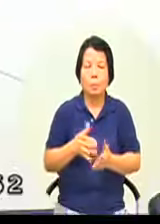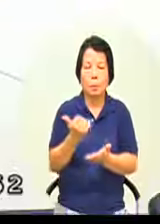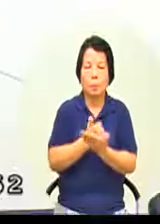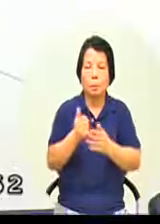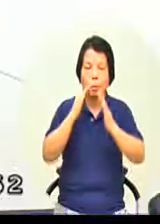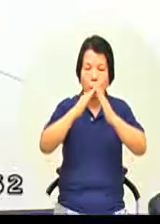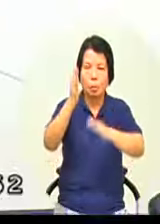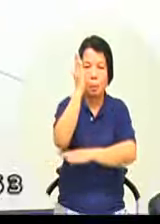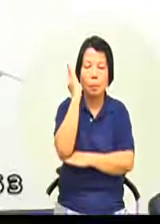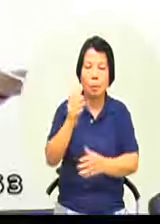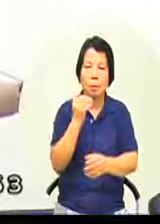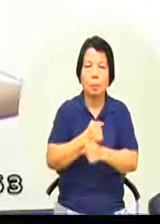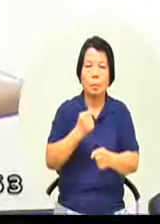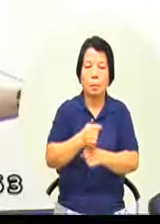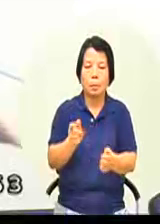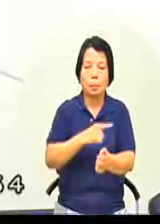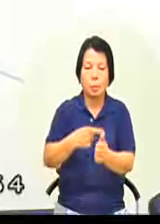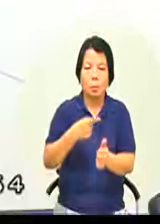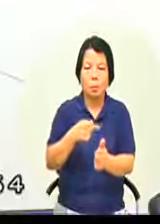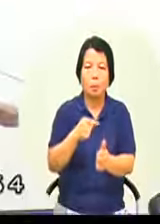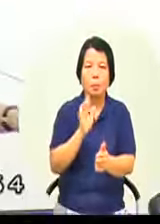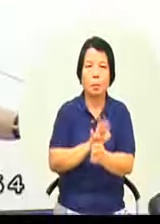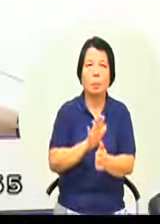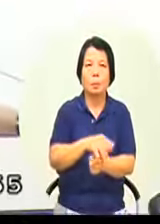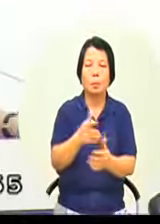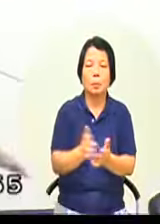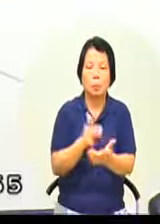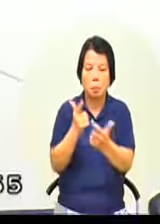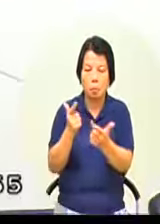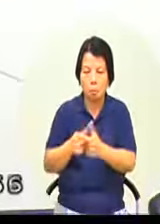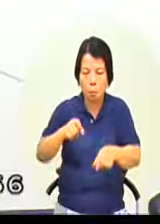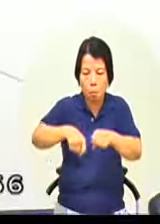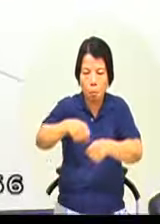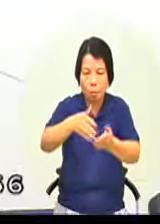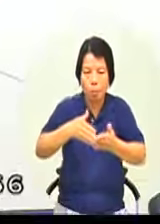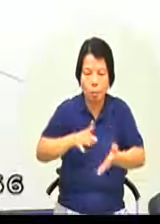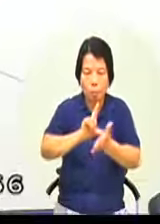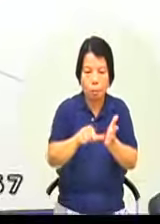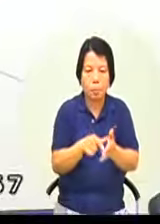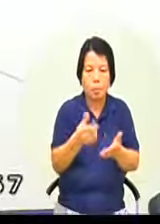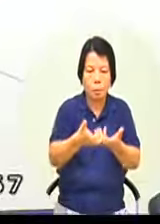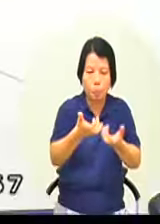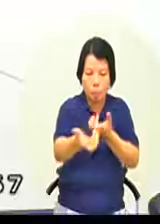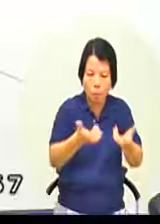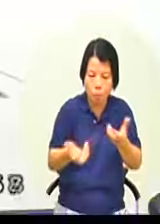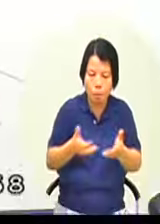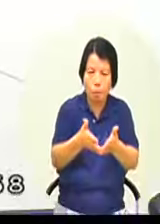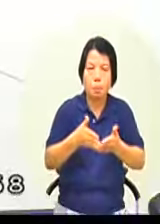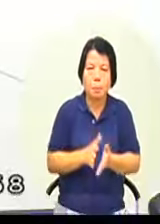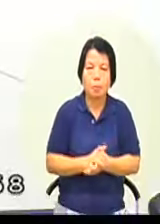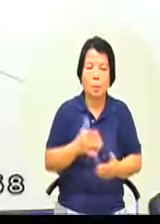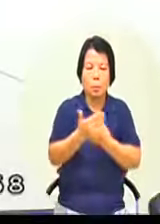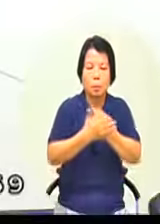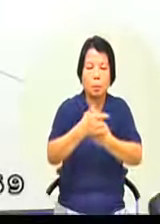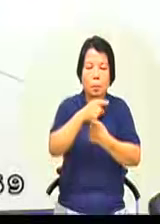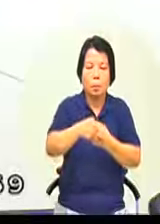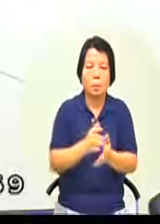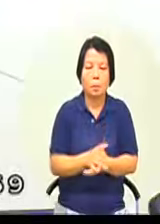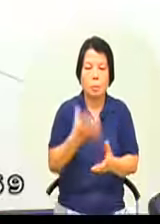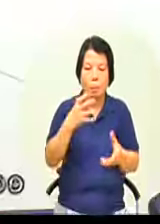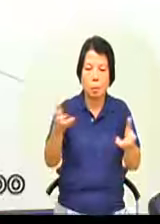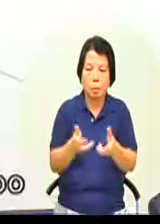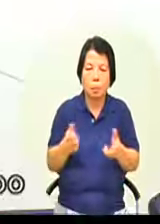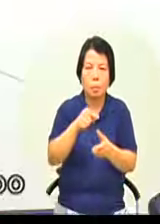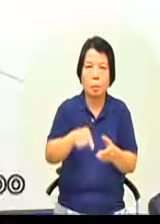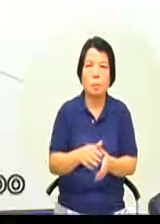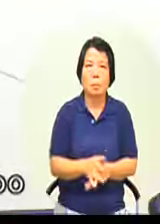应该要来做一个辅导，做一个有配套措施，在时间上的一个分配，或者是在保护措施的一个建设，